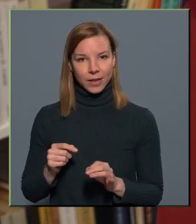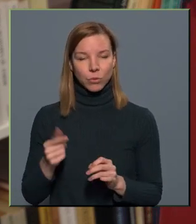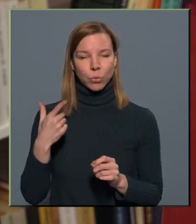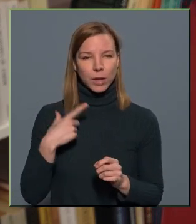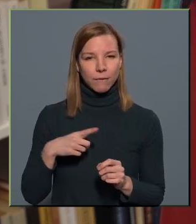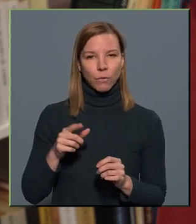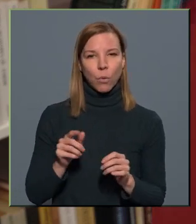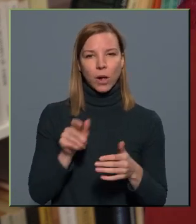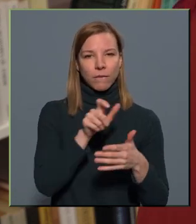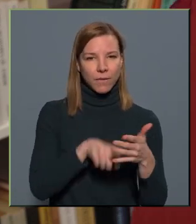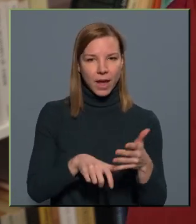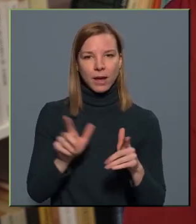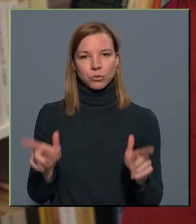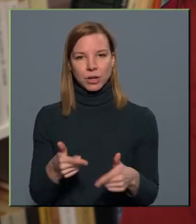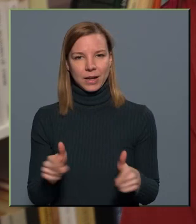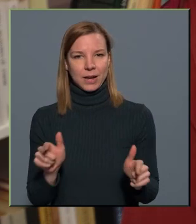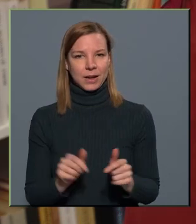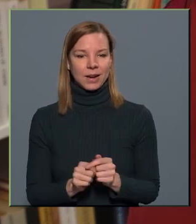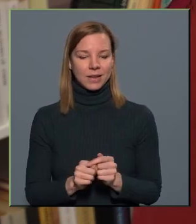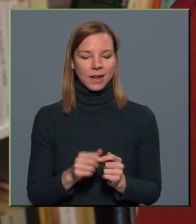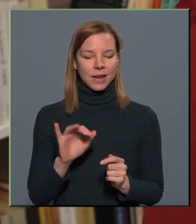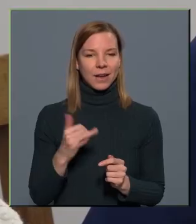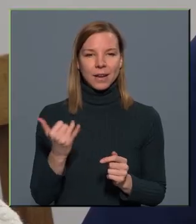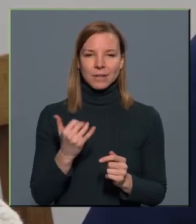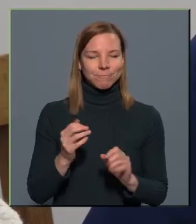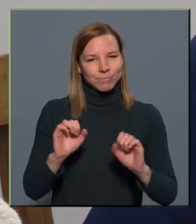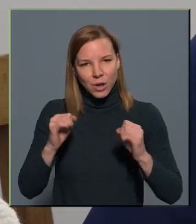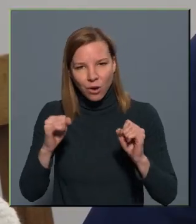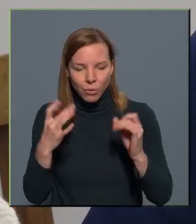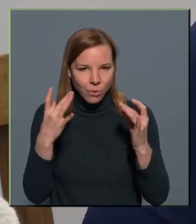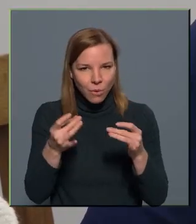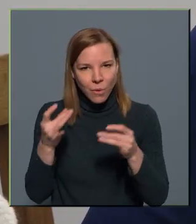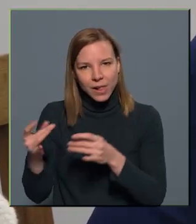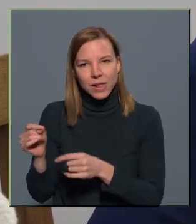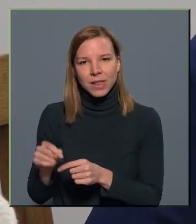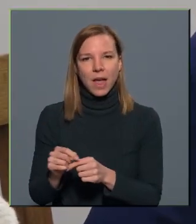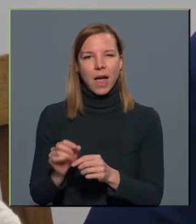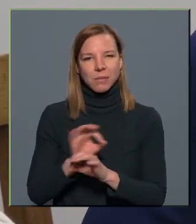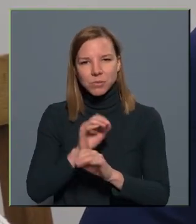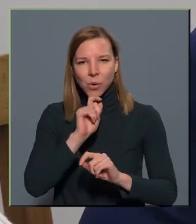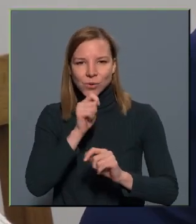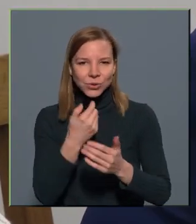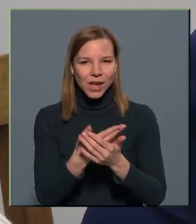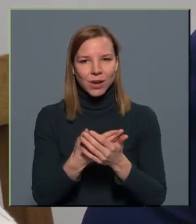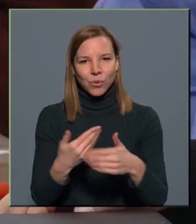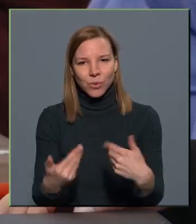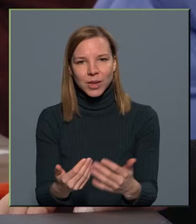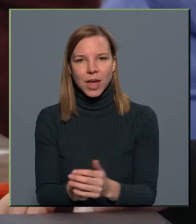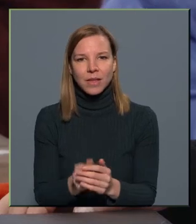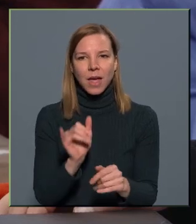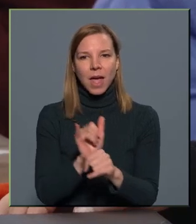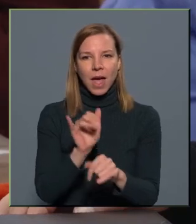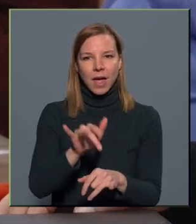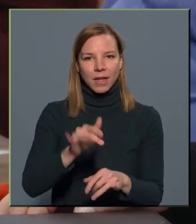versekkel, és hát ez rendszeresen leköti őket, gyakorolnak, hogy minél jobban sikerüljön, tehát hetente többször